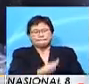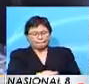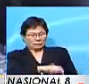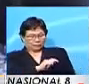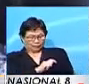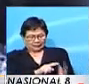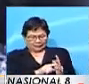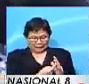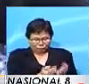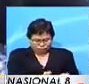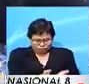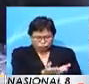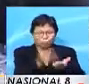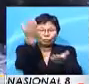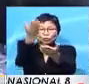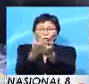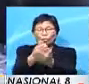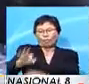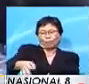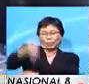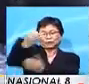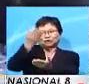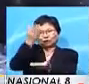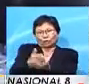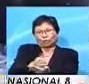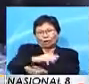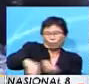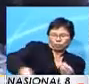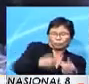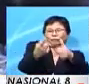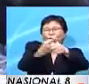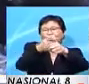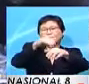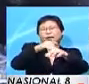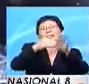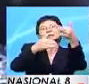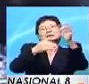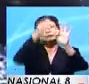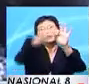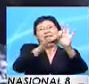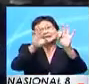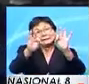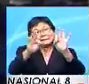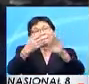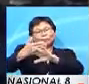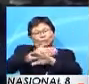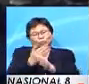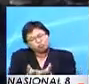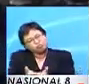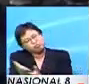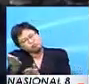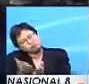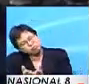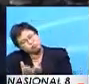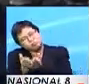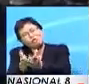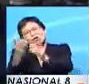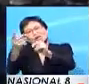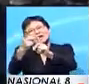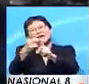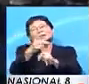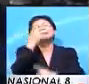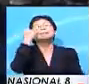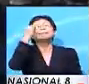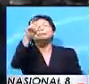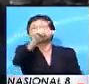Spanyol dan berhenti di Ajaccio, Perancis bagi pusingan pertama pada 19 September sebelum meneruskan perjalanan ke Messina,